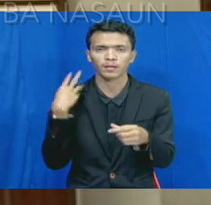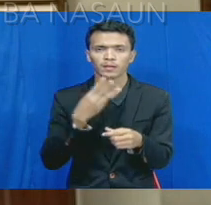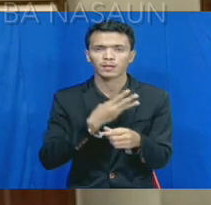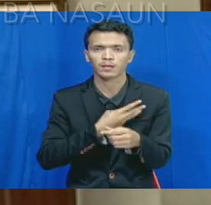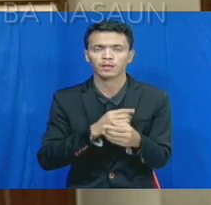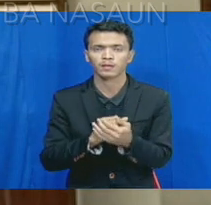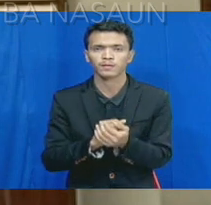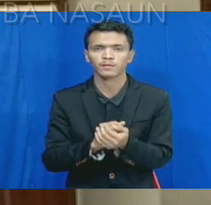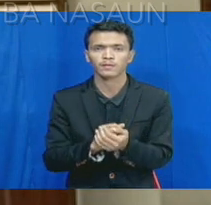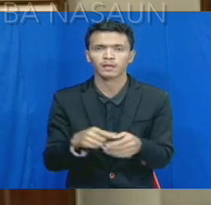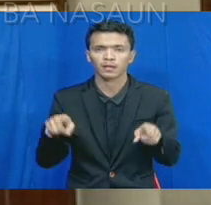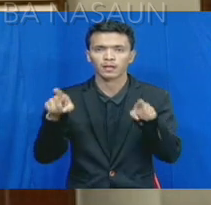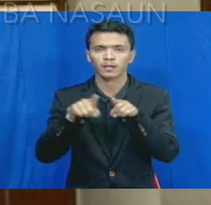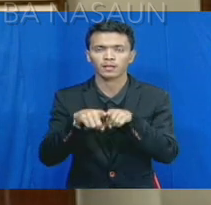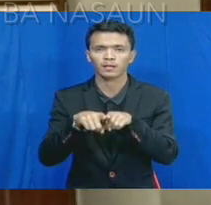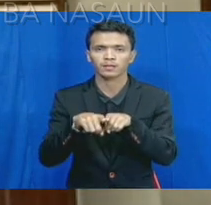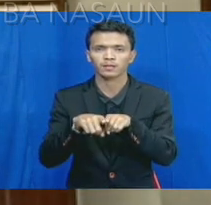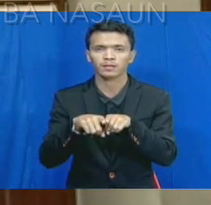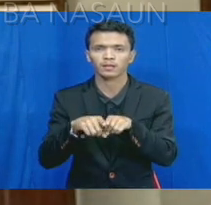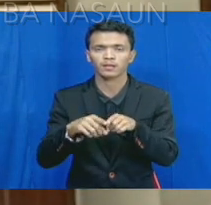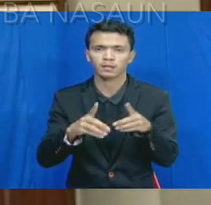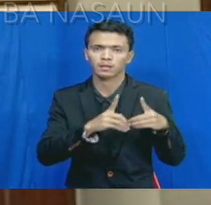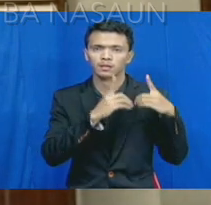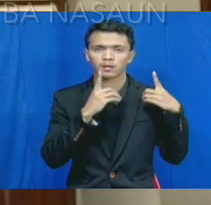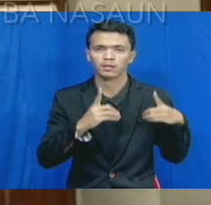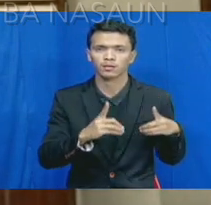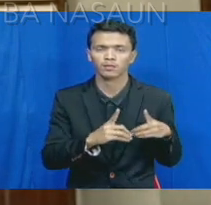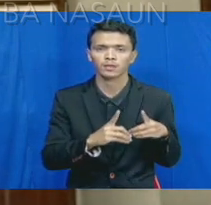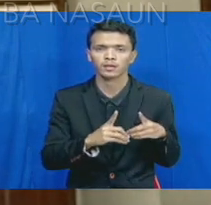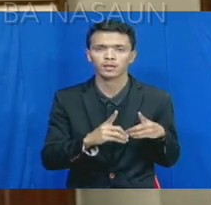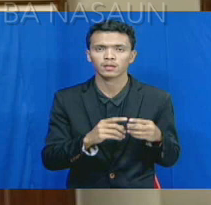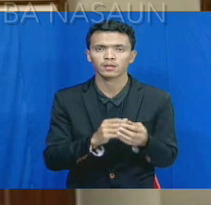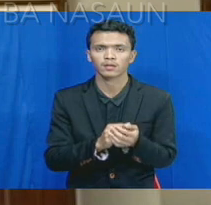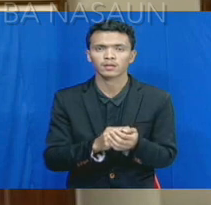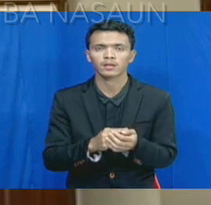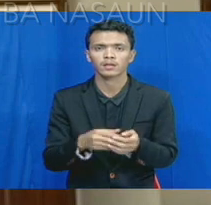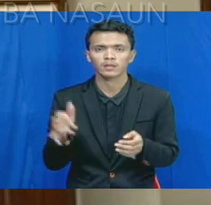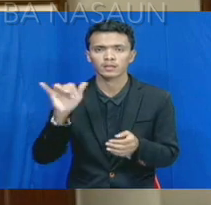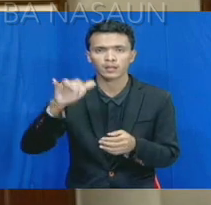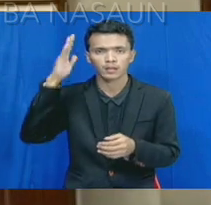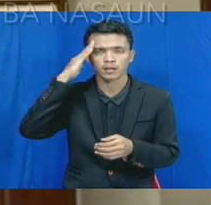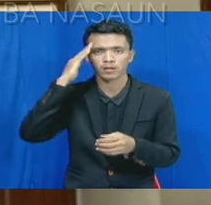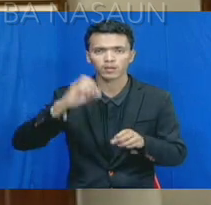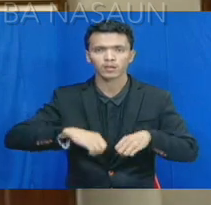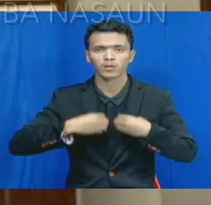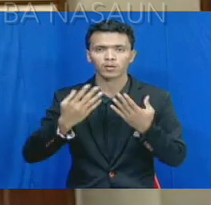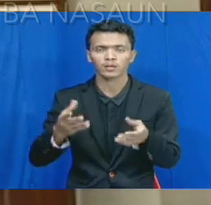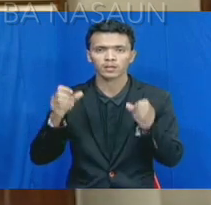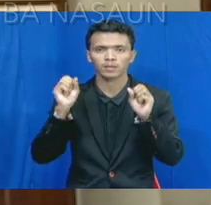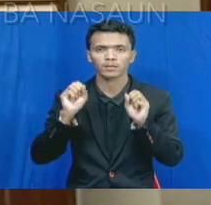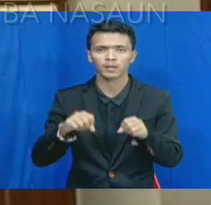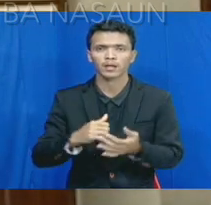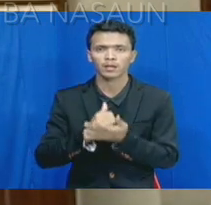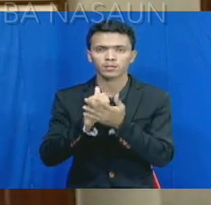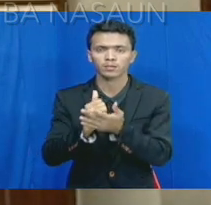ne, fo tamba sira ni adomin, sira ni hanui, uisa atu bele ajuda ita,